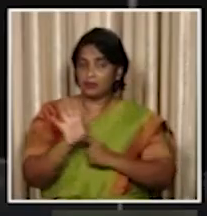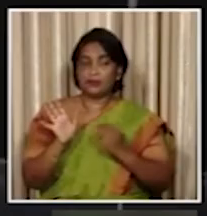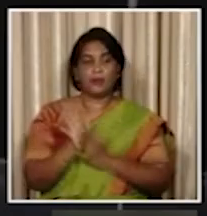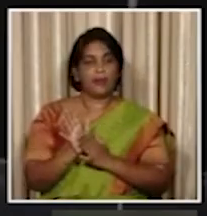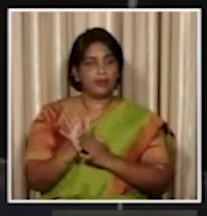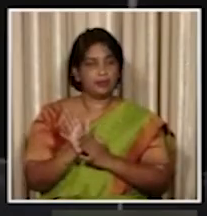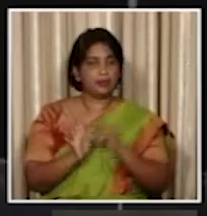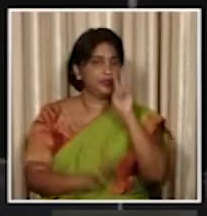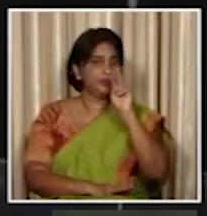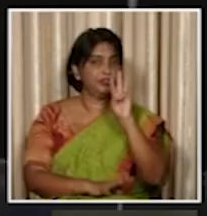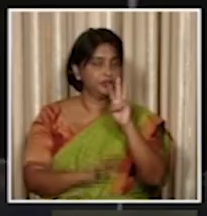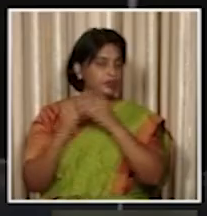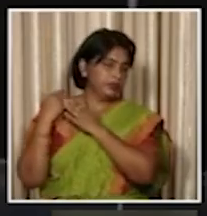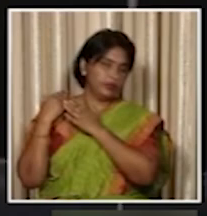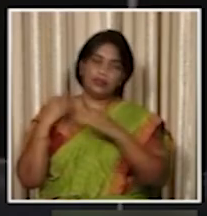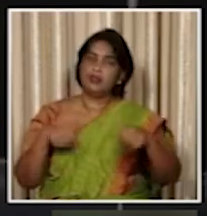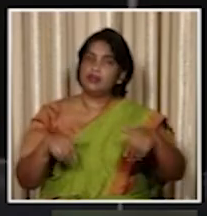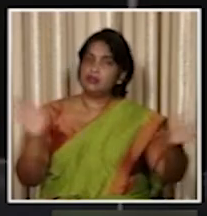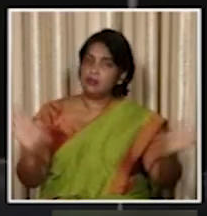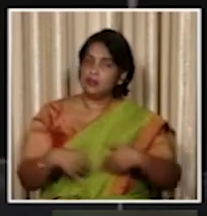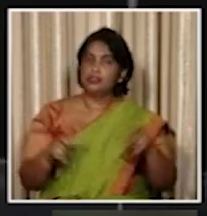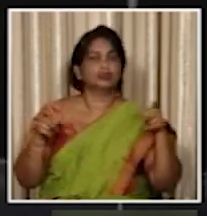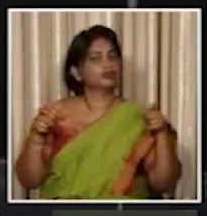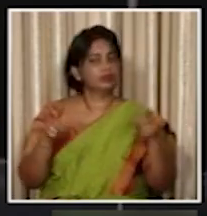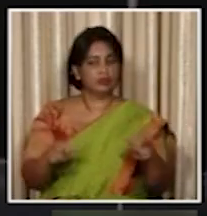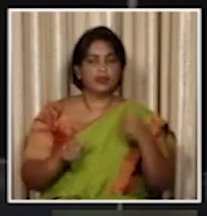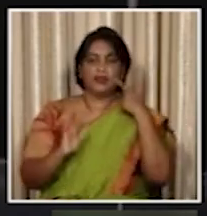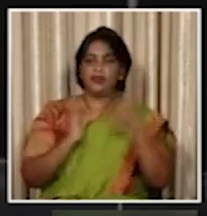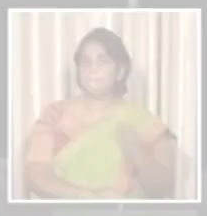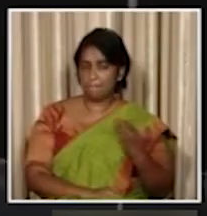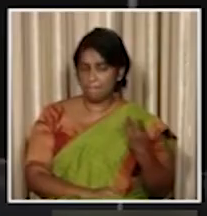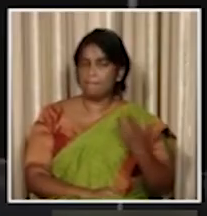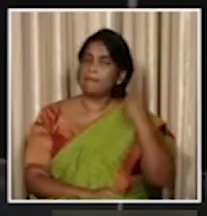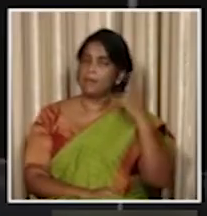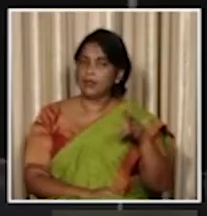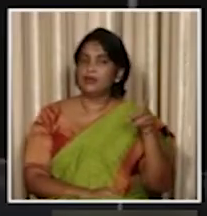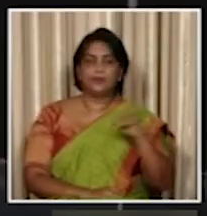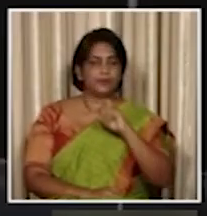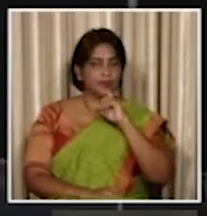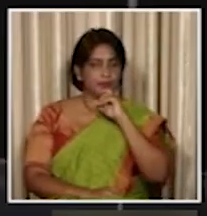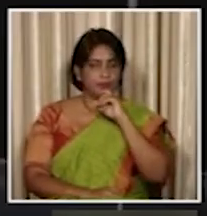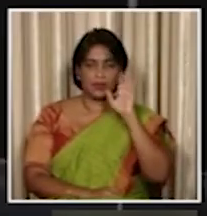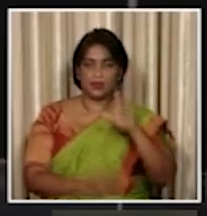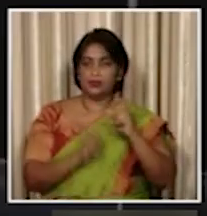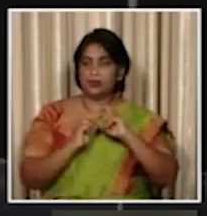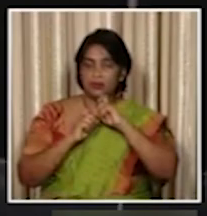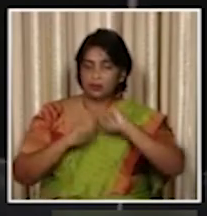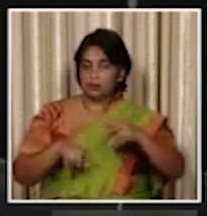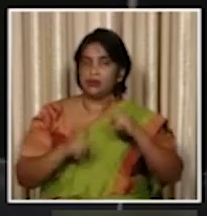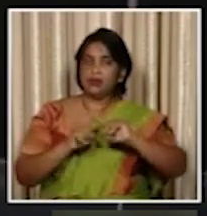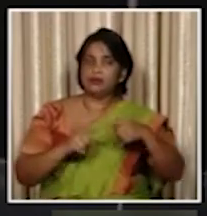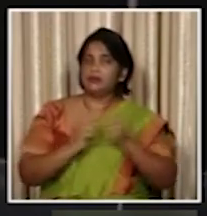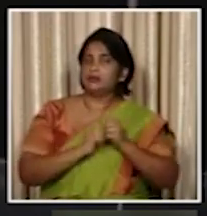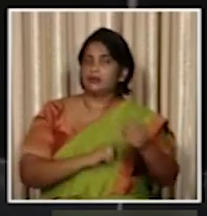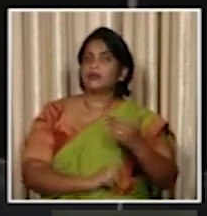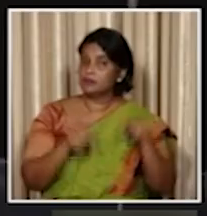මාසේ 23 වෙනිදා ඉඳලා අද දක්වා මේ තහනම් නියෝගය තියෙනවා. විභාගේ පවත්වන්න බෑ අපිට. ශ්‍රේෂ්ඨාධිකරණ ඉදිරියේ තියෙන කාරණයක් සම්බන්ධයෙන් වෙනත්